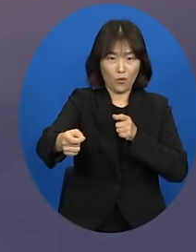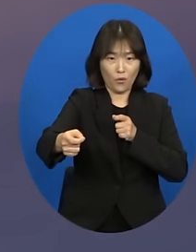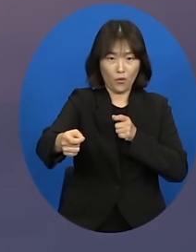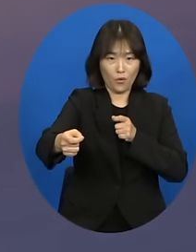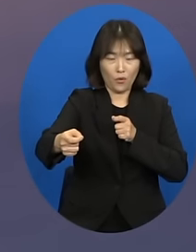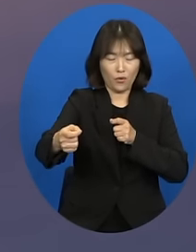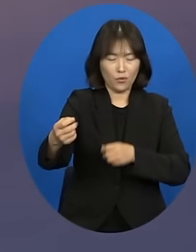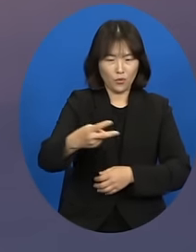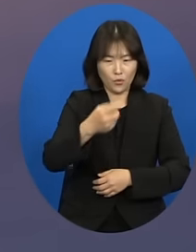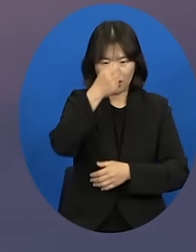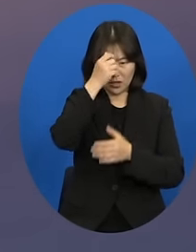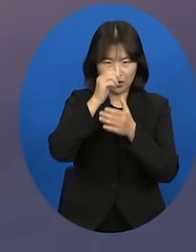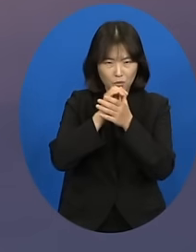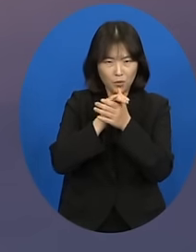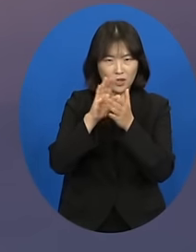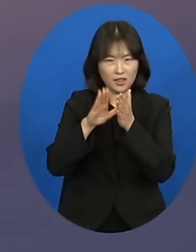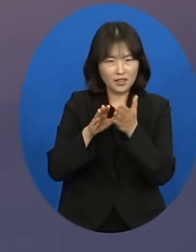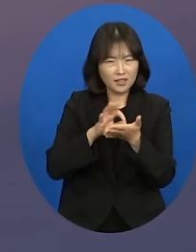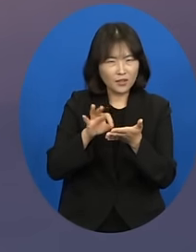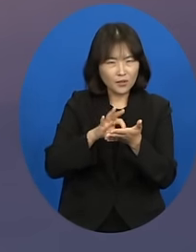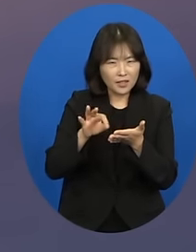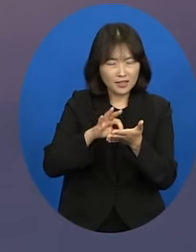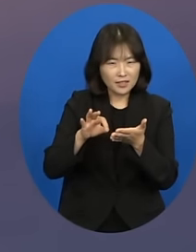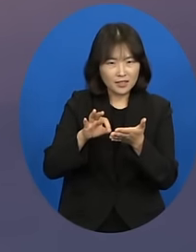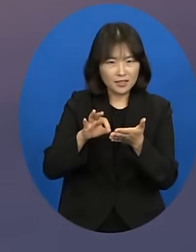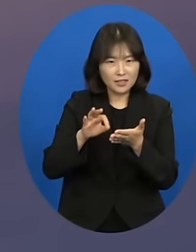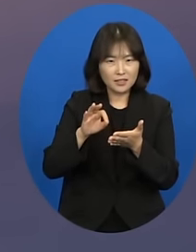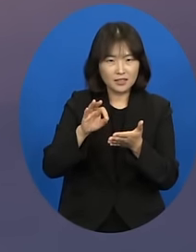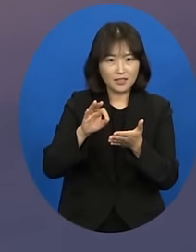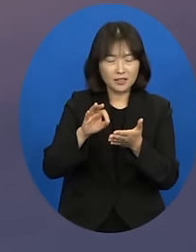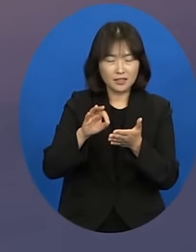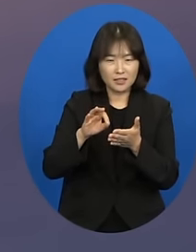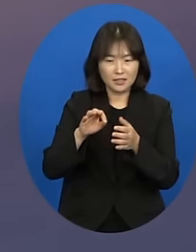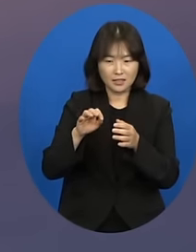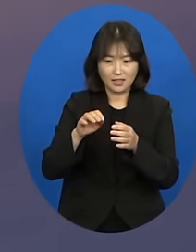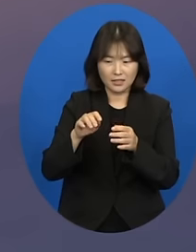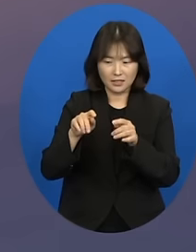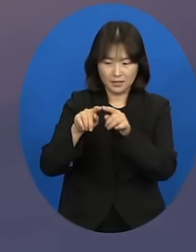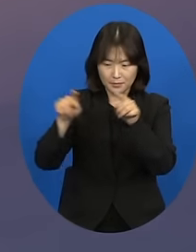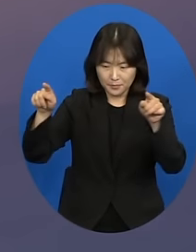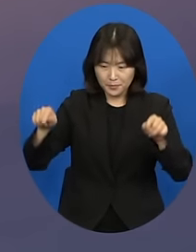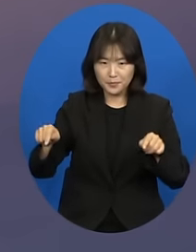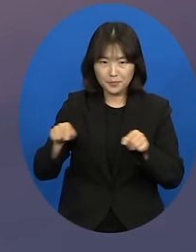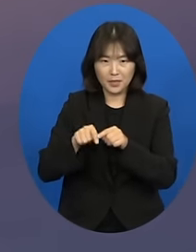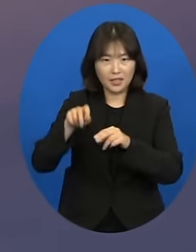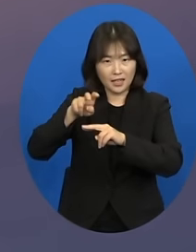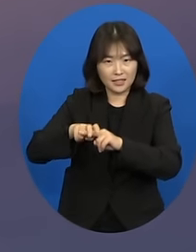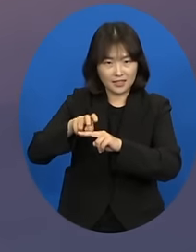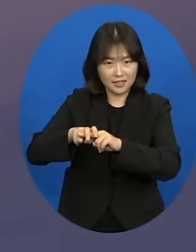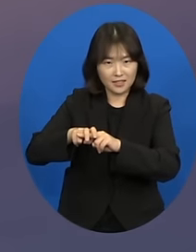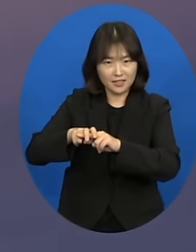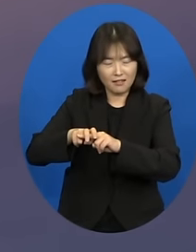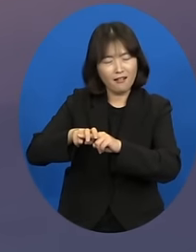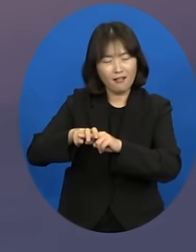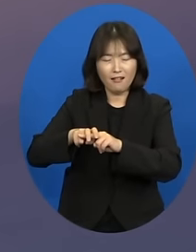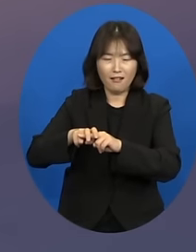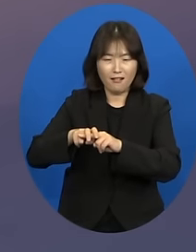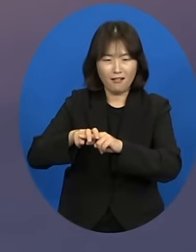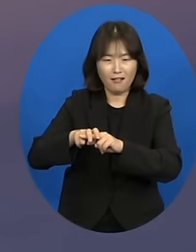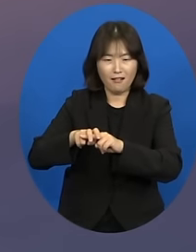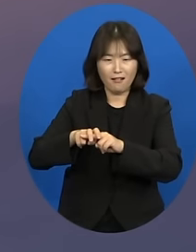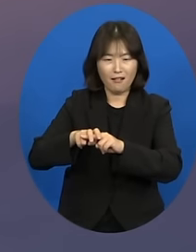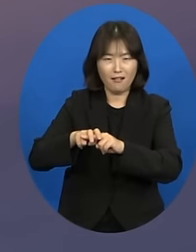아마 기도하실 때 쓰실 것 같은 방석들이라고 해야 되나요? 그 함이, 아, 이 교회가 다른 교회예요,